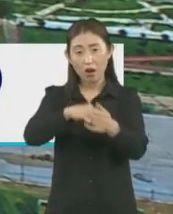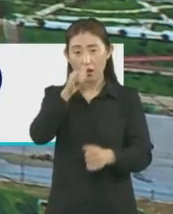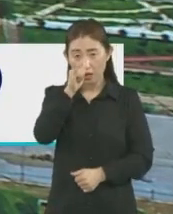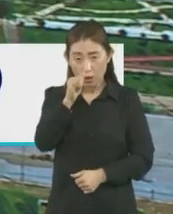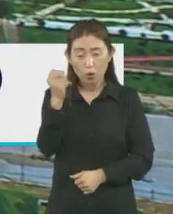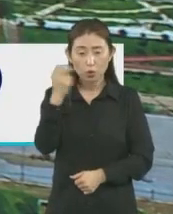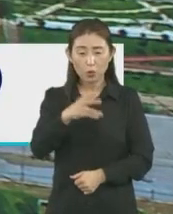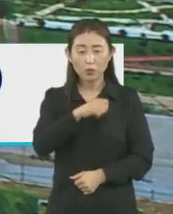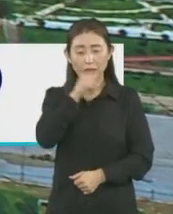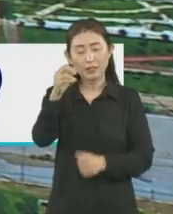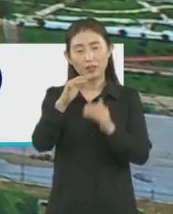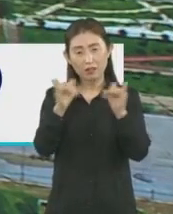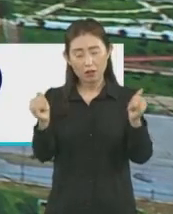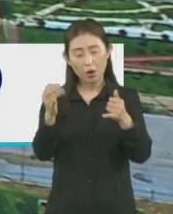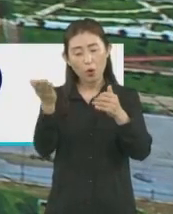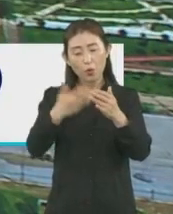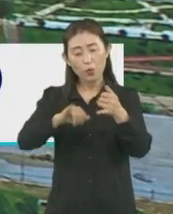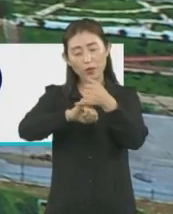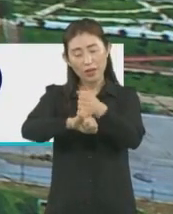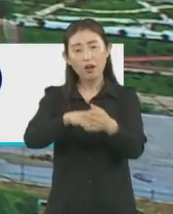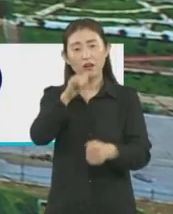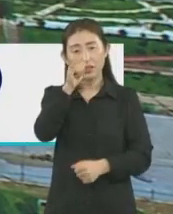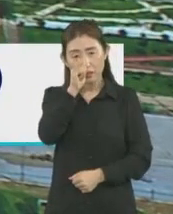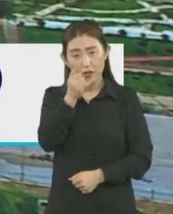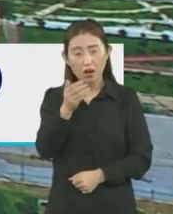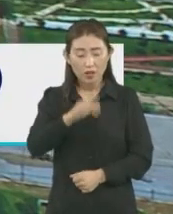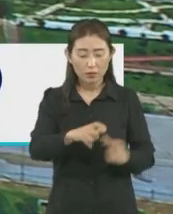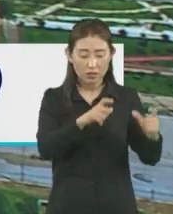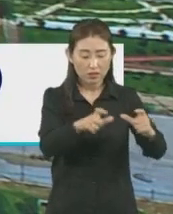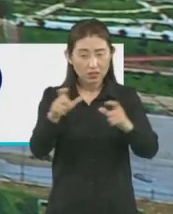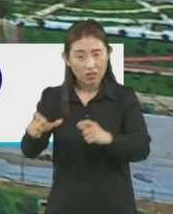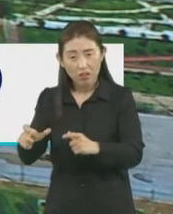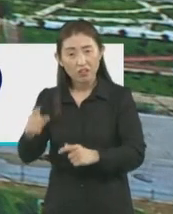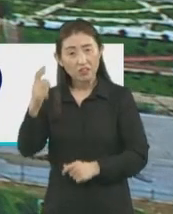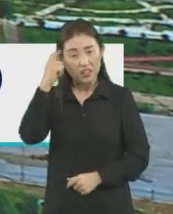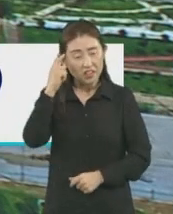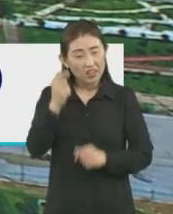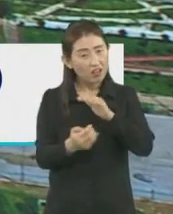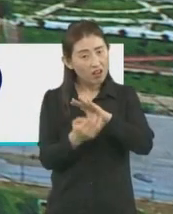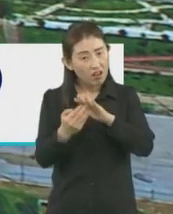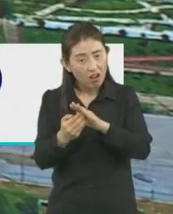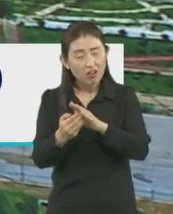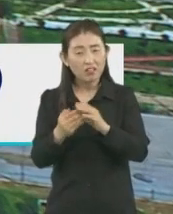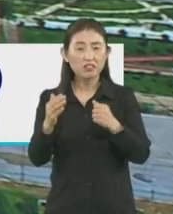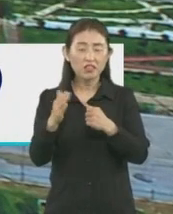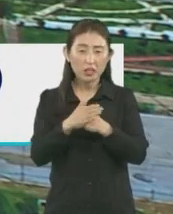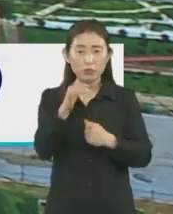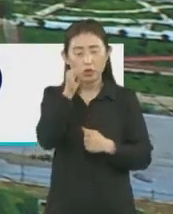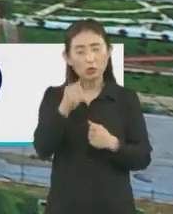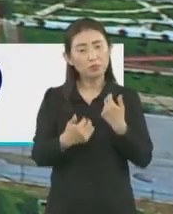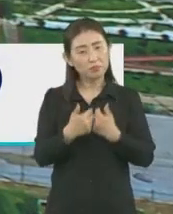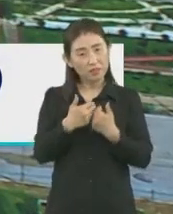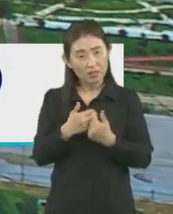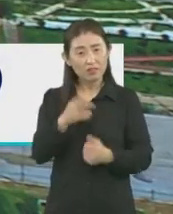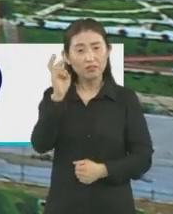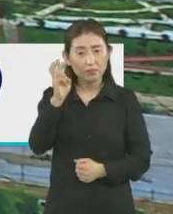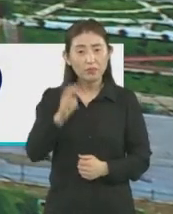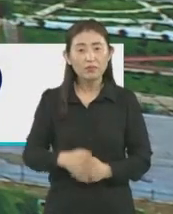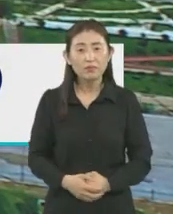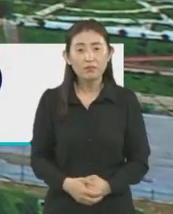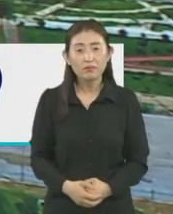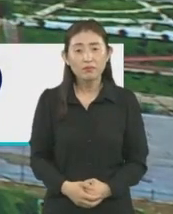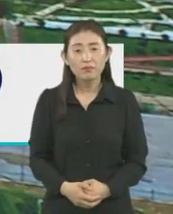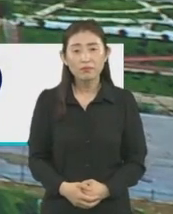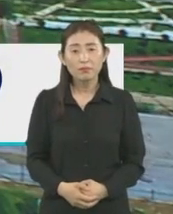틀은 유지할 것으로 보이지만 이해관계에 따라 갈등 요인도 있어 지켜봐야 할 부분도 많습니다. 서울방송센터